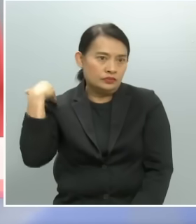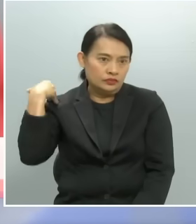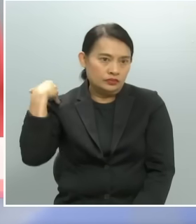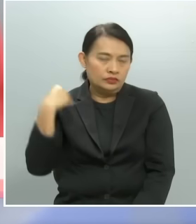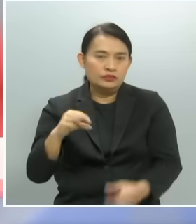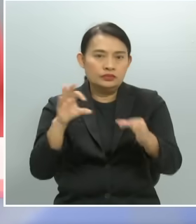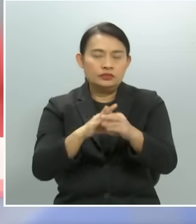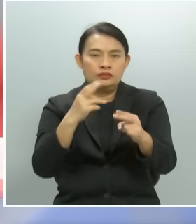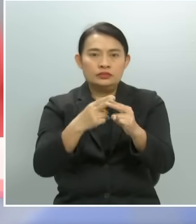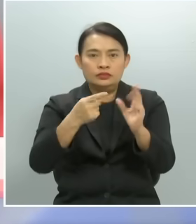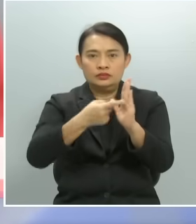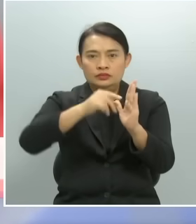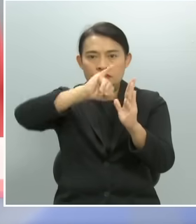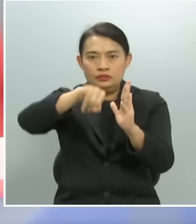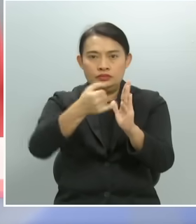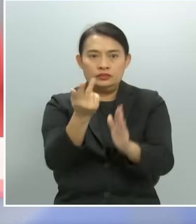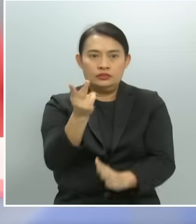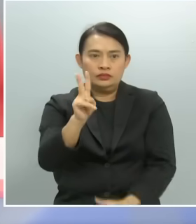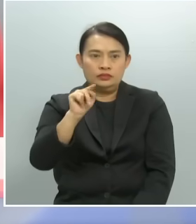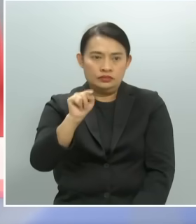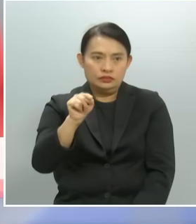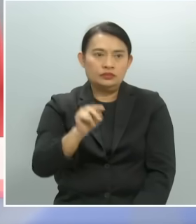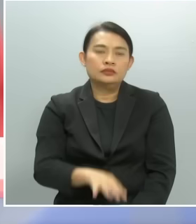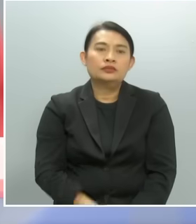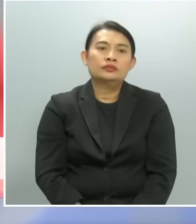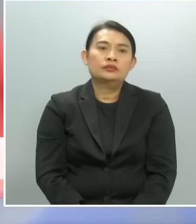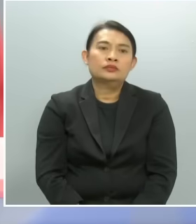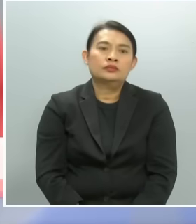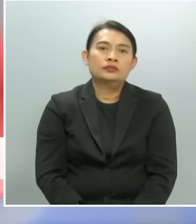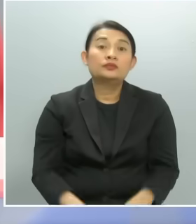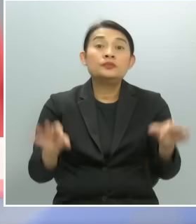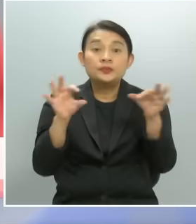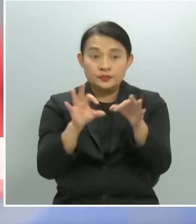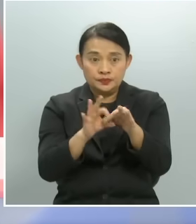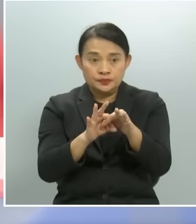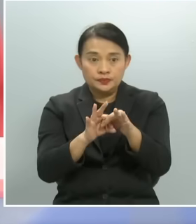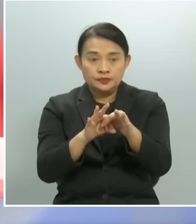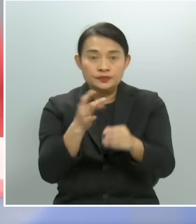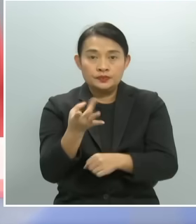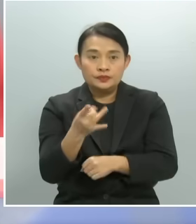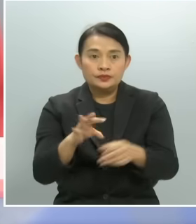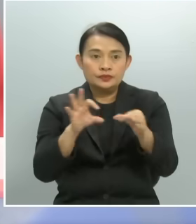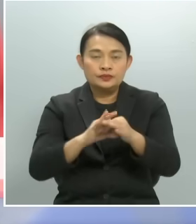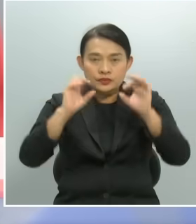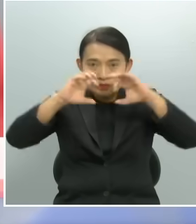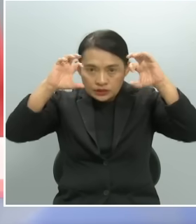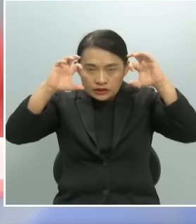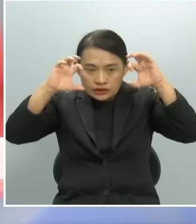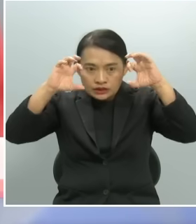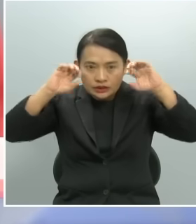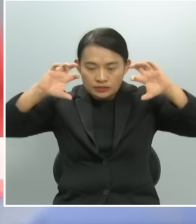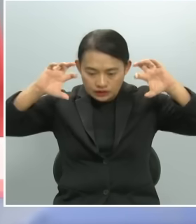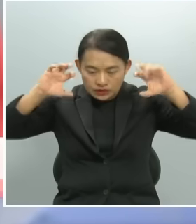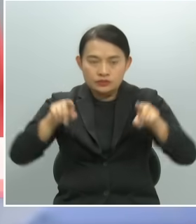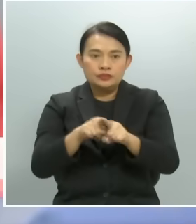การของคุณแจ็คเอ่อไม่ใช่ป๋องนะเป็นเป็นรายการอะไรนะเกี่ยวกับเรื่องของอะไรนะเกี่ยวกับเล่าเรื่องผีนี่แหละผมจำชื่อของ